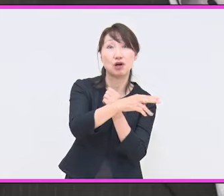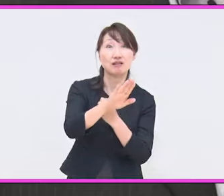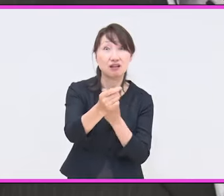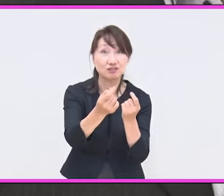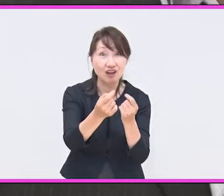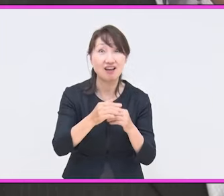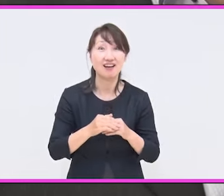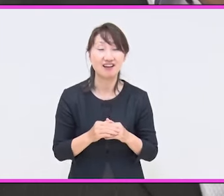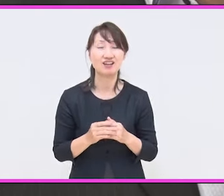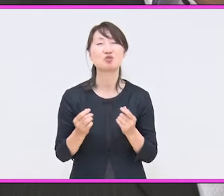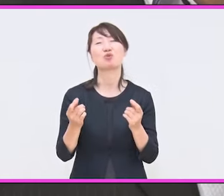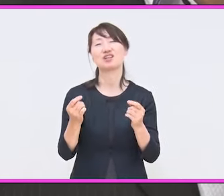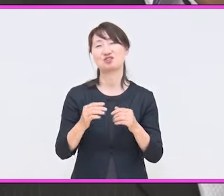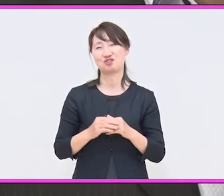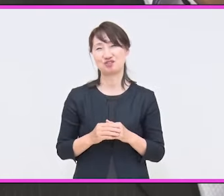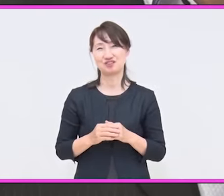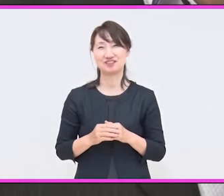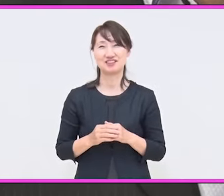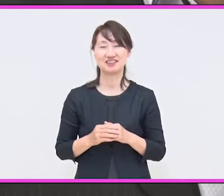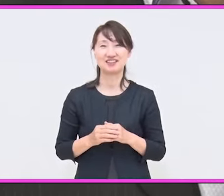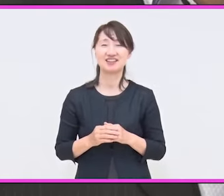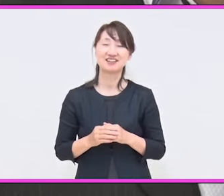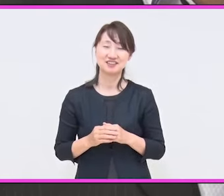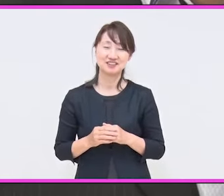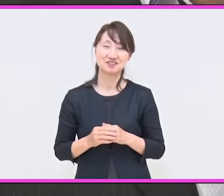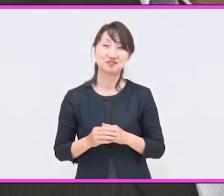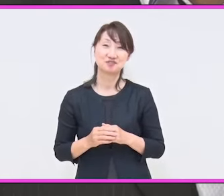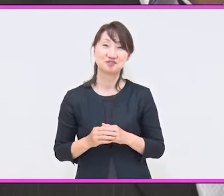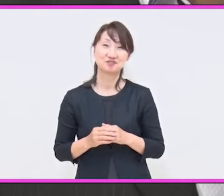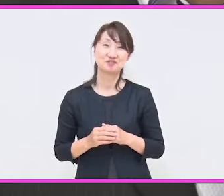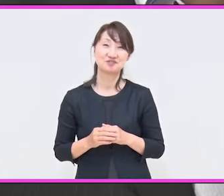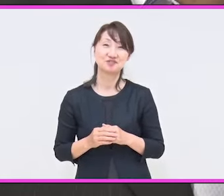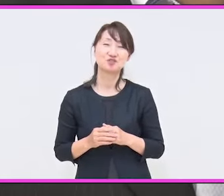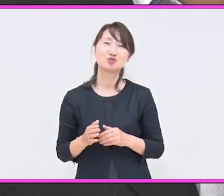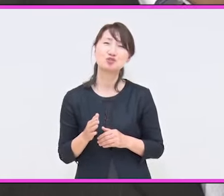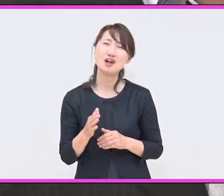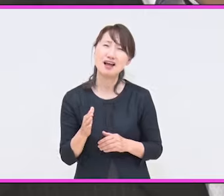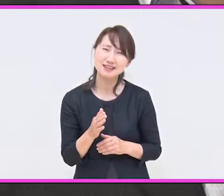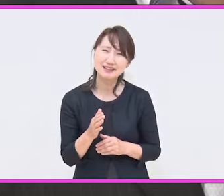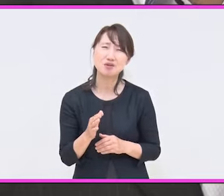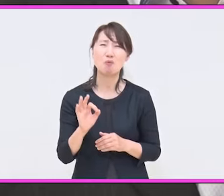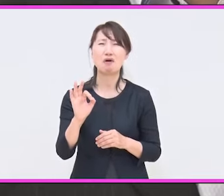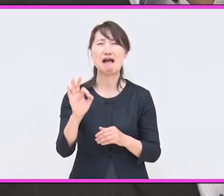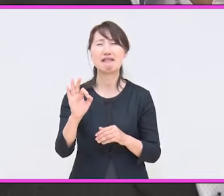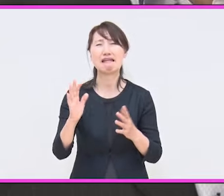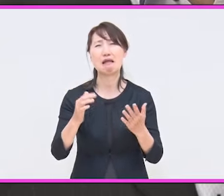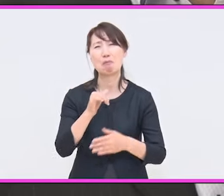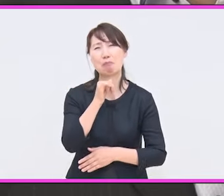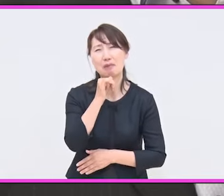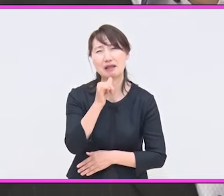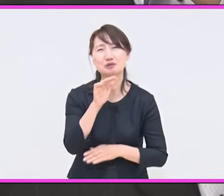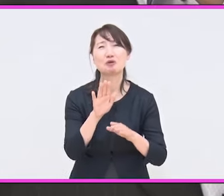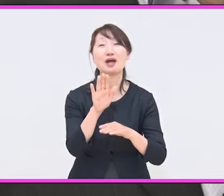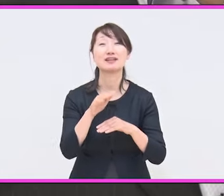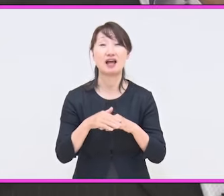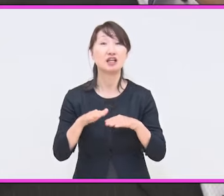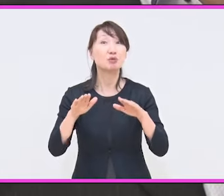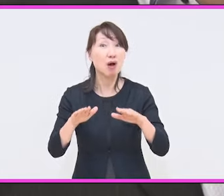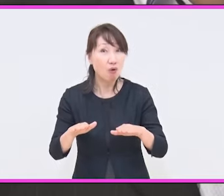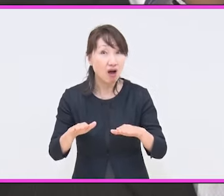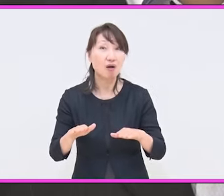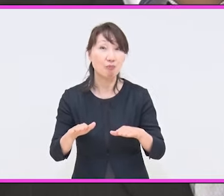でやっぱりそれだけあの、まあ、お金がなかったというかあの、 うん、 今はもちろんい